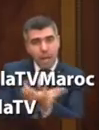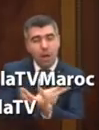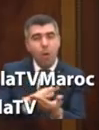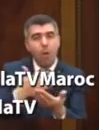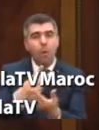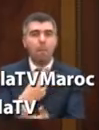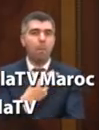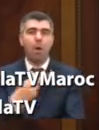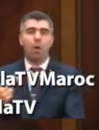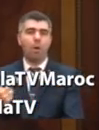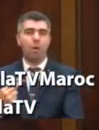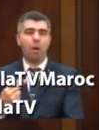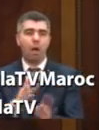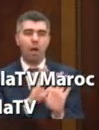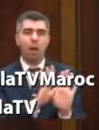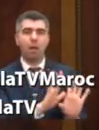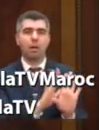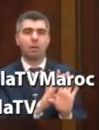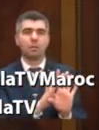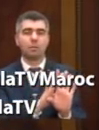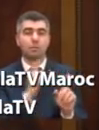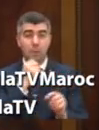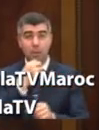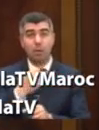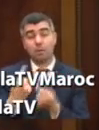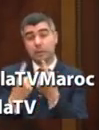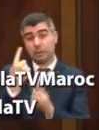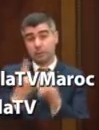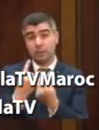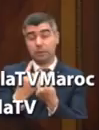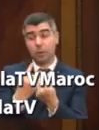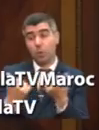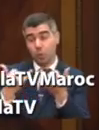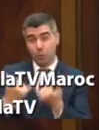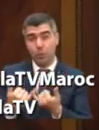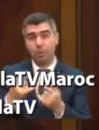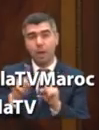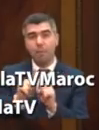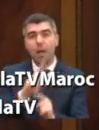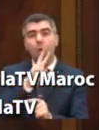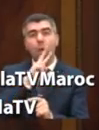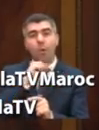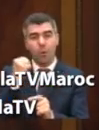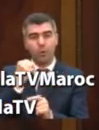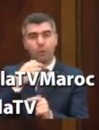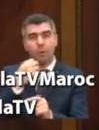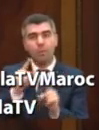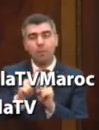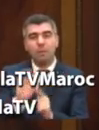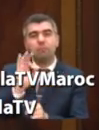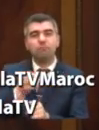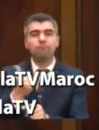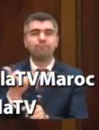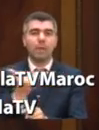اليوم في فريق الأصالة والمعاصرة نحمل سلطات الاحتلال الإسرائيلي المسؤولية القانونية الدولية بخصوص